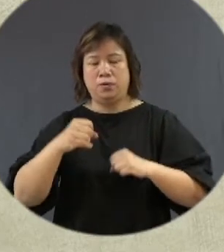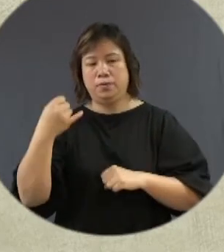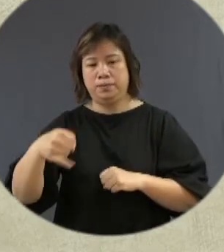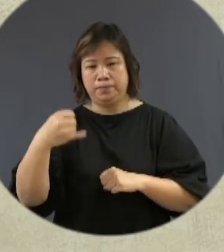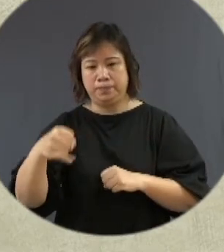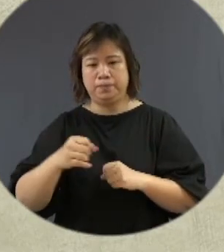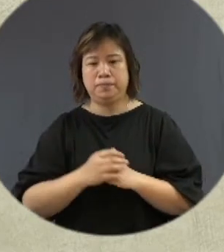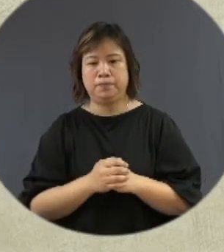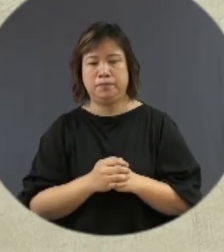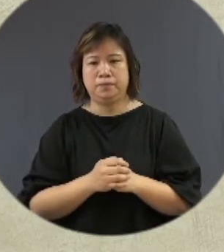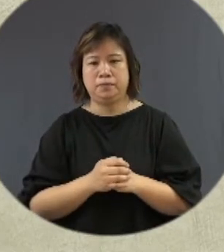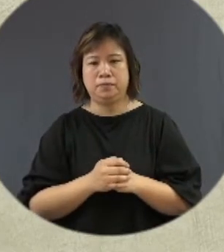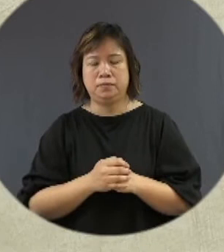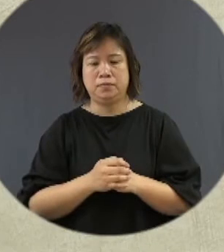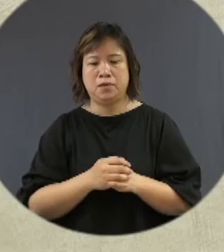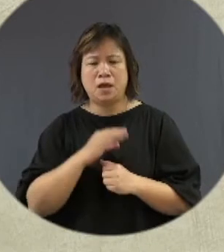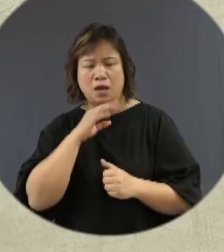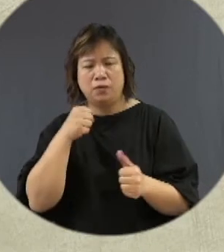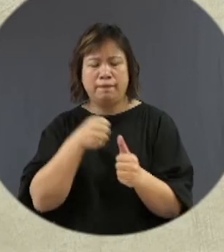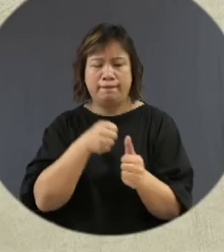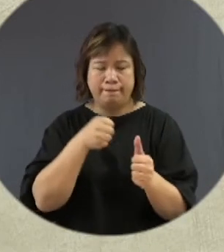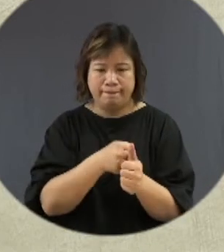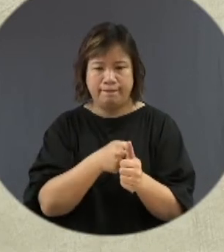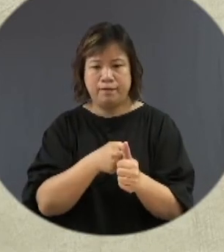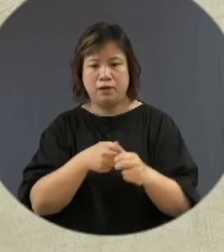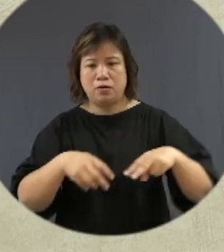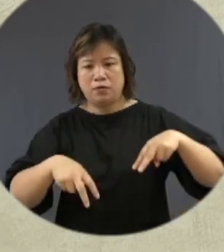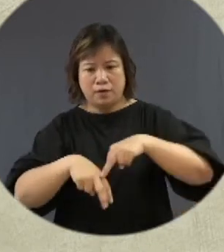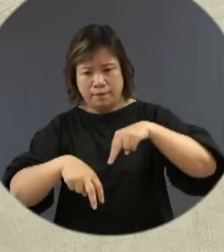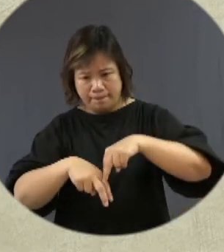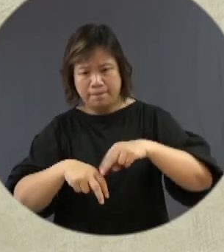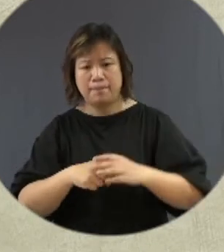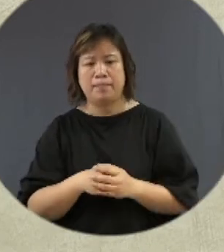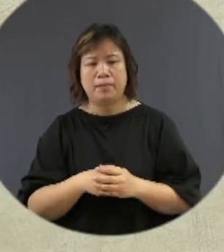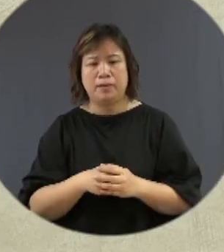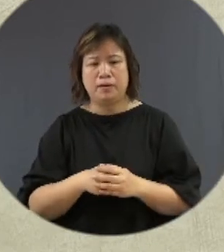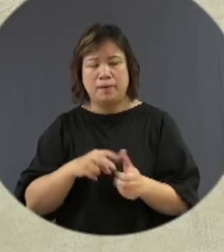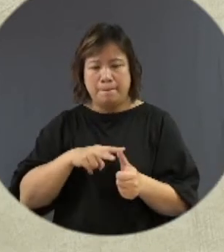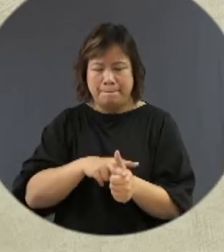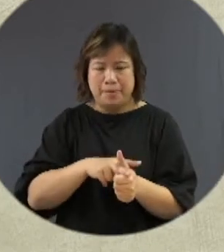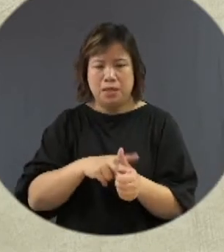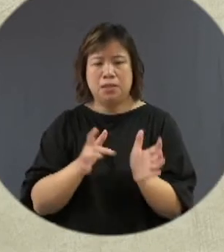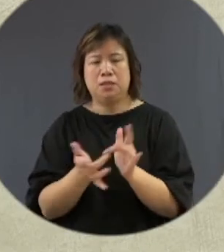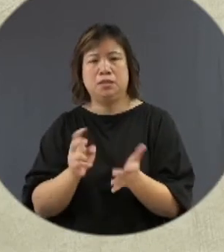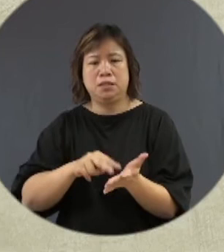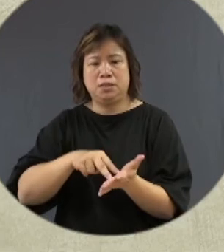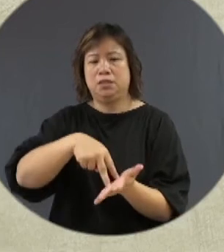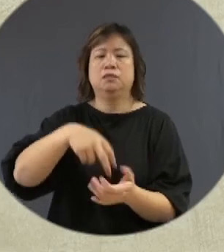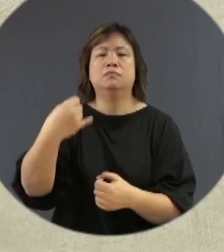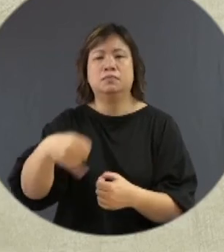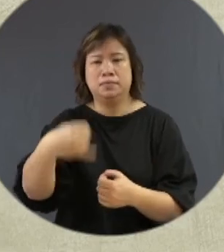动，即使系拳打脚踢，都唔能够逼佢再企翻起